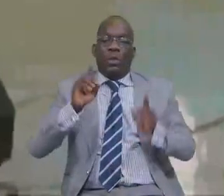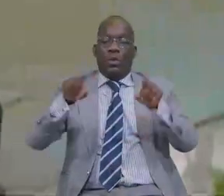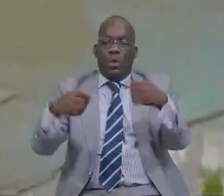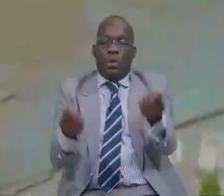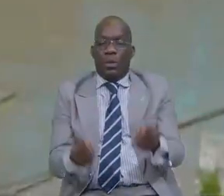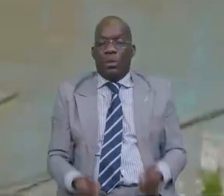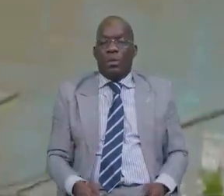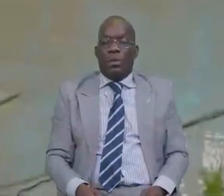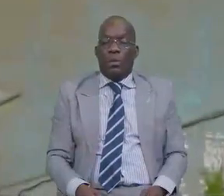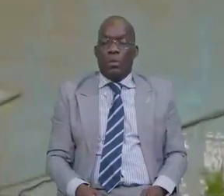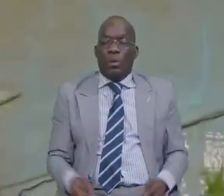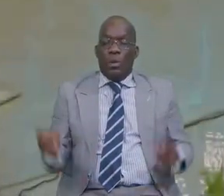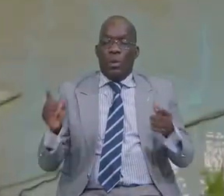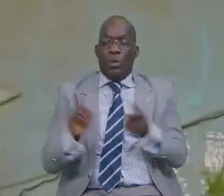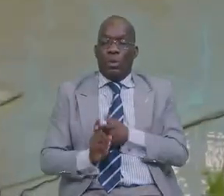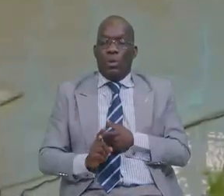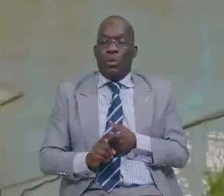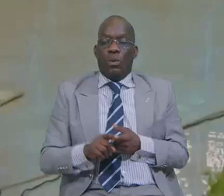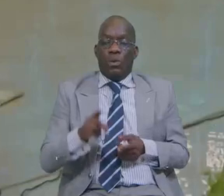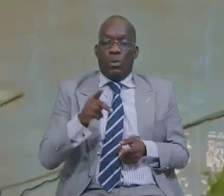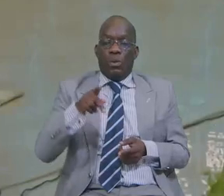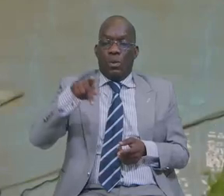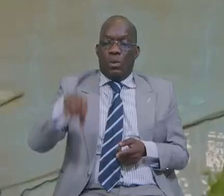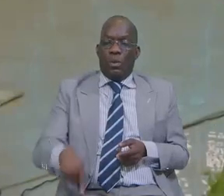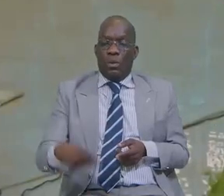Moïse va vers Pharaon.